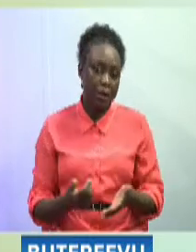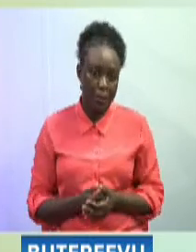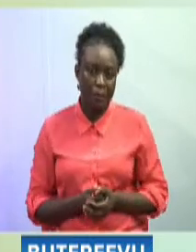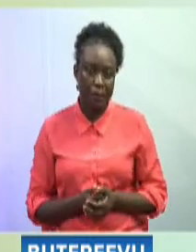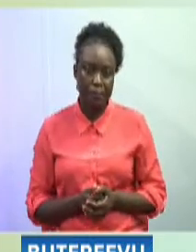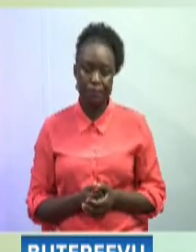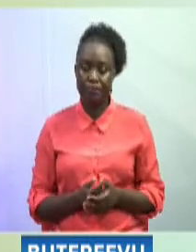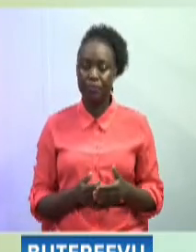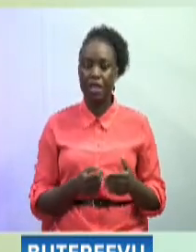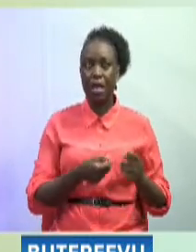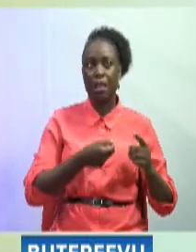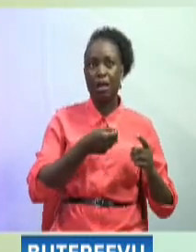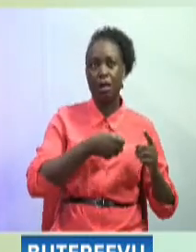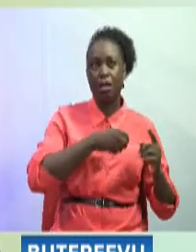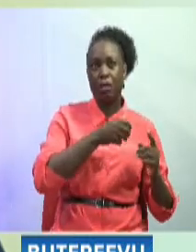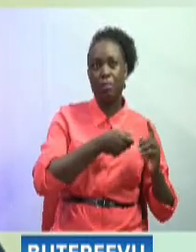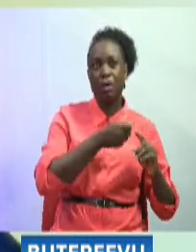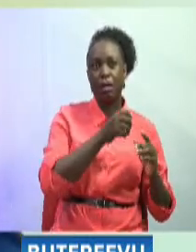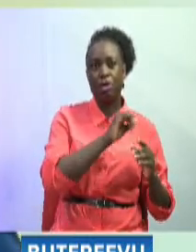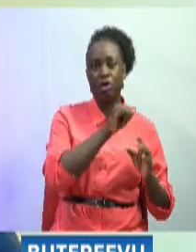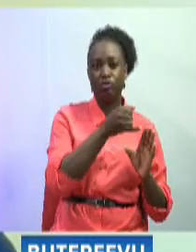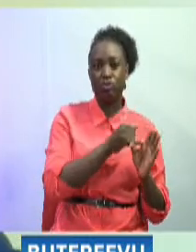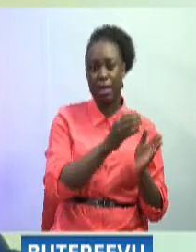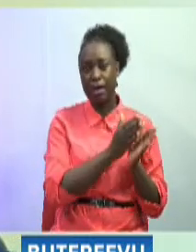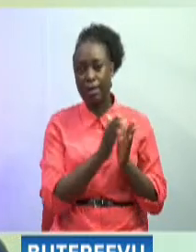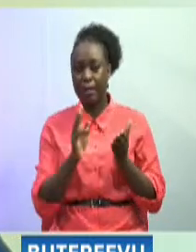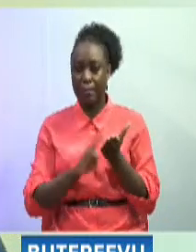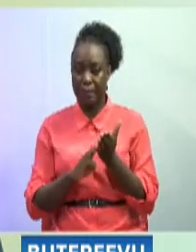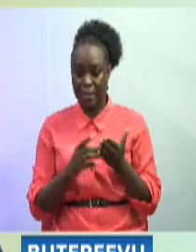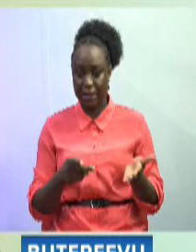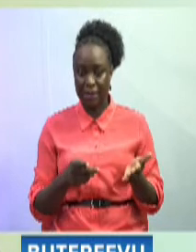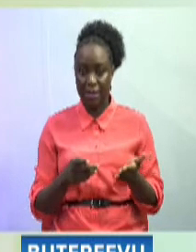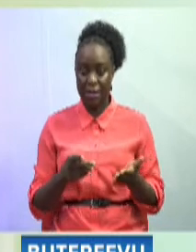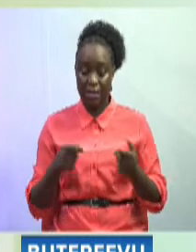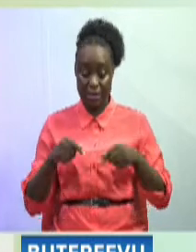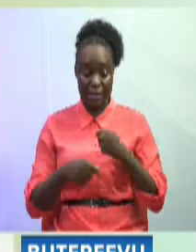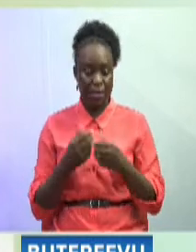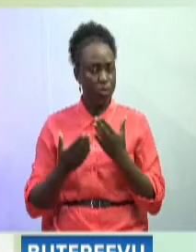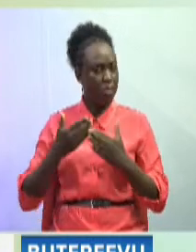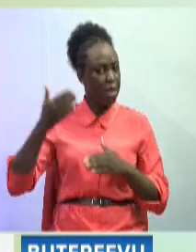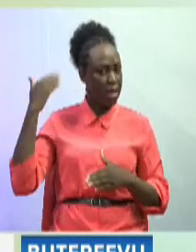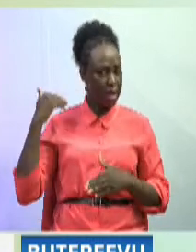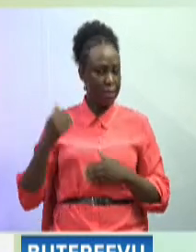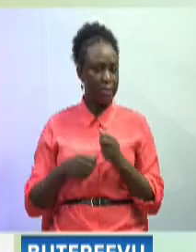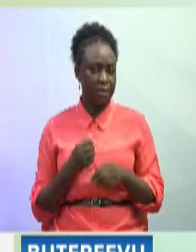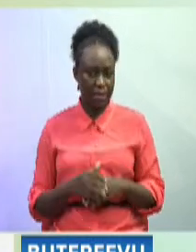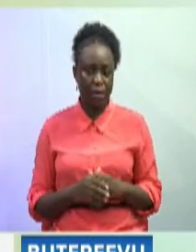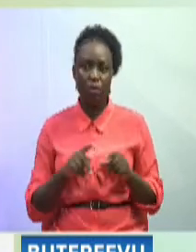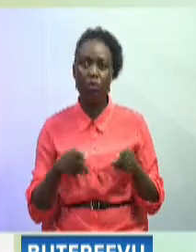of July to March this year compared to the same period last year, we have